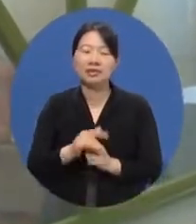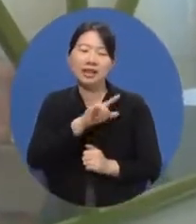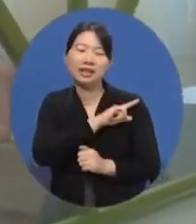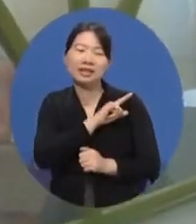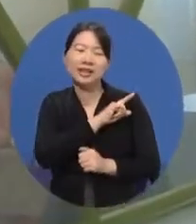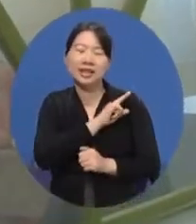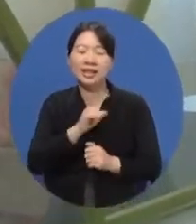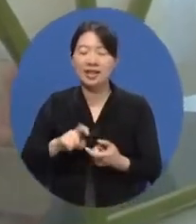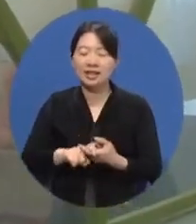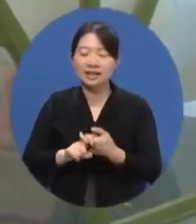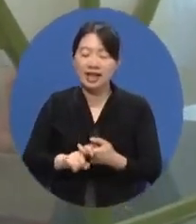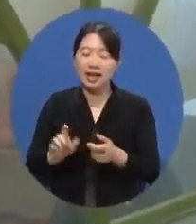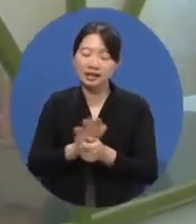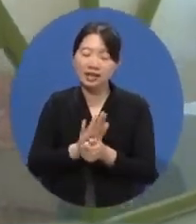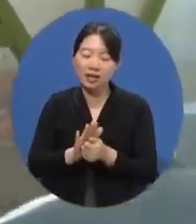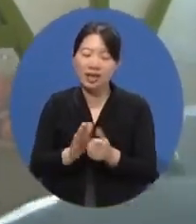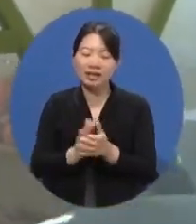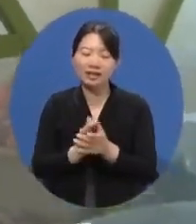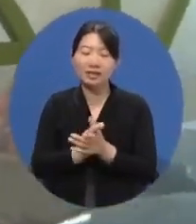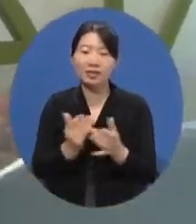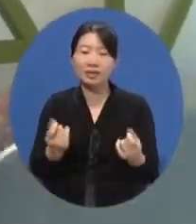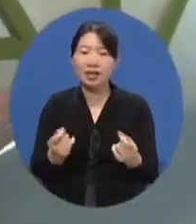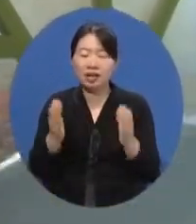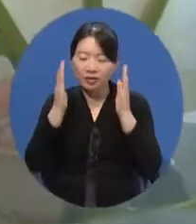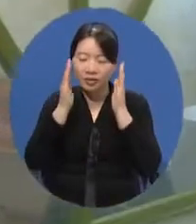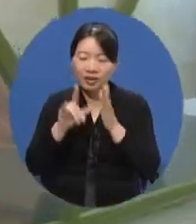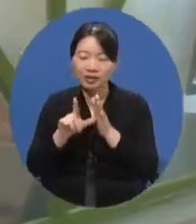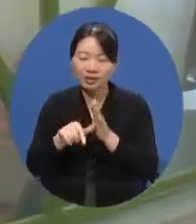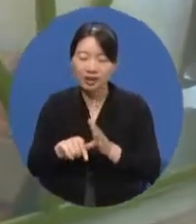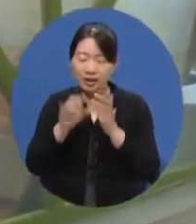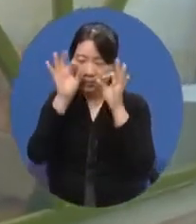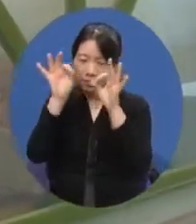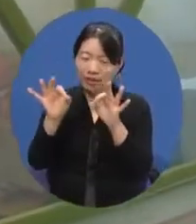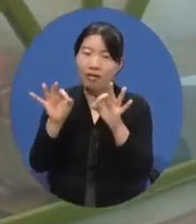가장 다정한 친구. 수업 시간에는요,